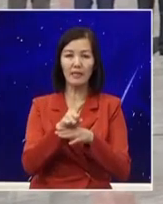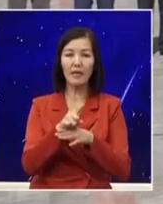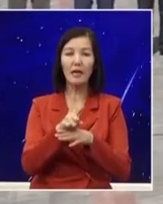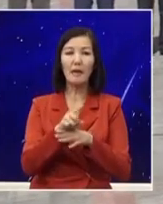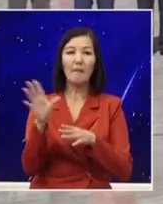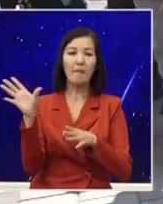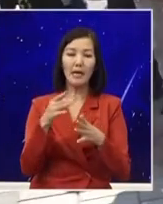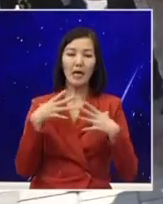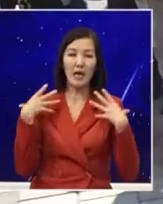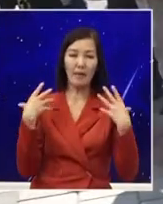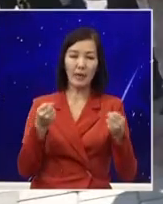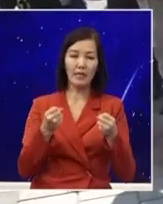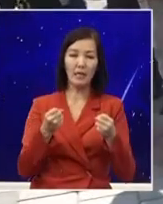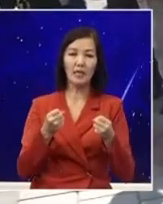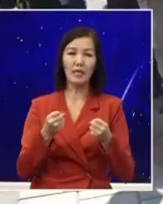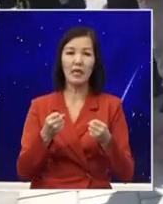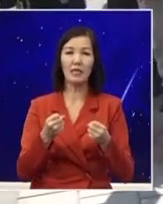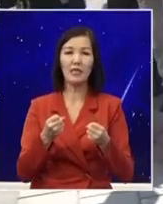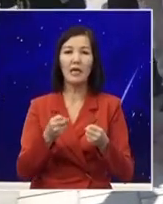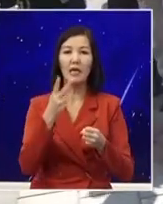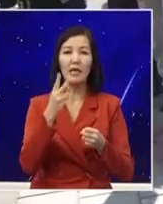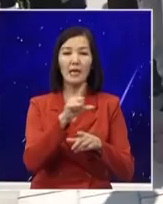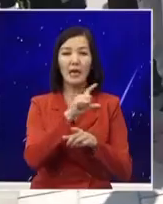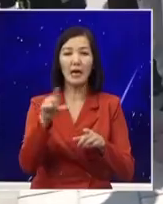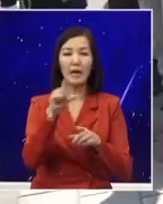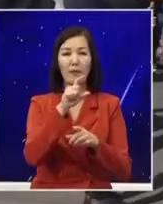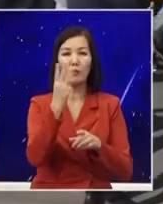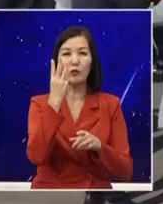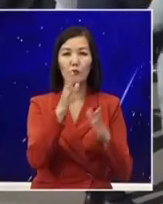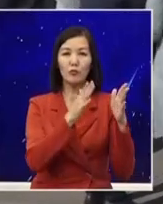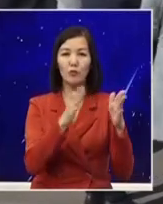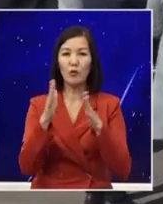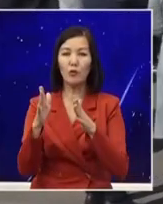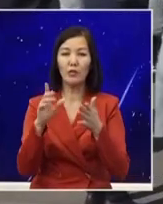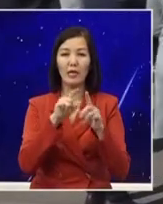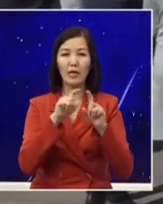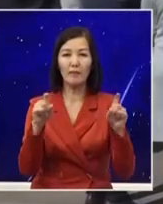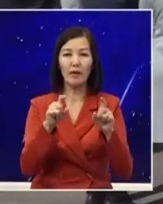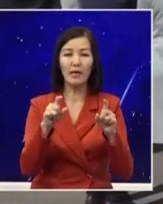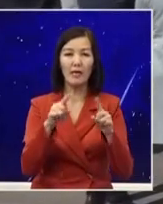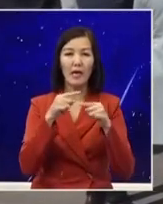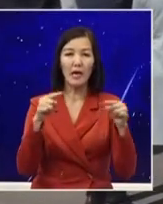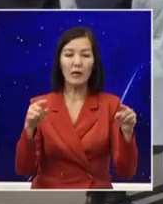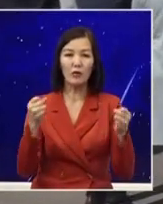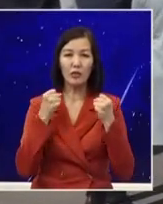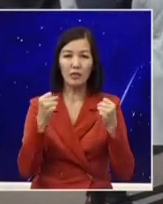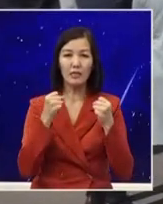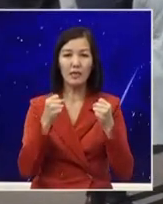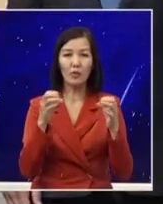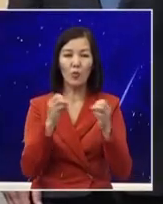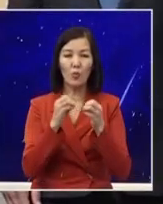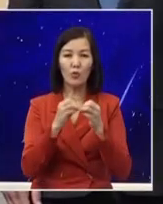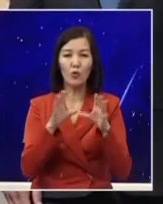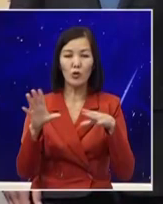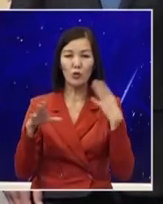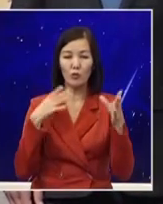Діттегені ұрпағамандығы саулығы. Екі қабатты, үш блокты ғимарат. Әмбебап нысан спорттың онынан аса түрін арналған.